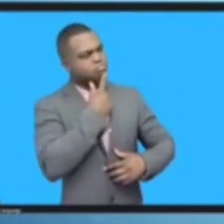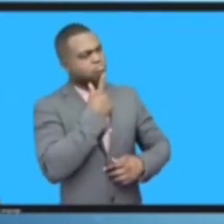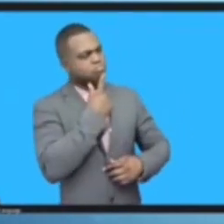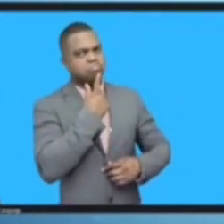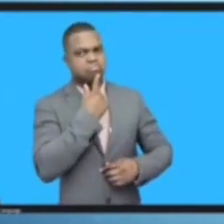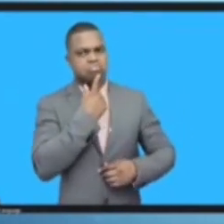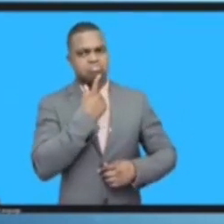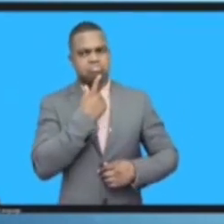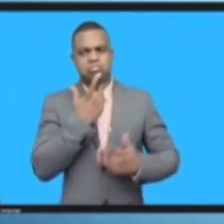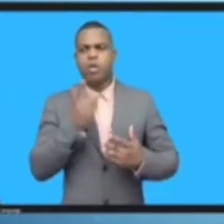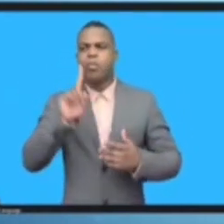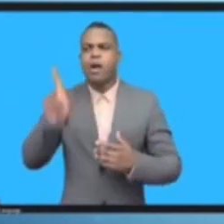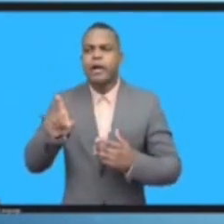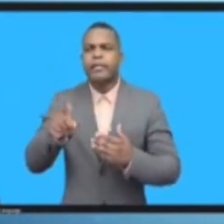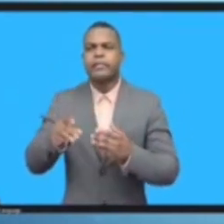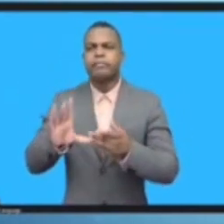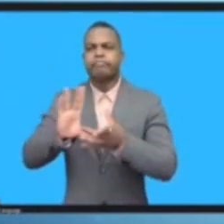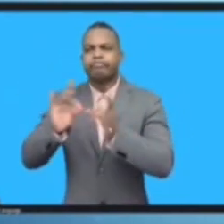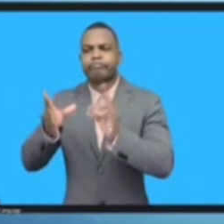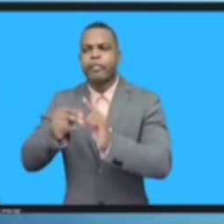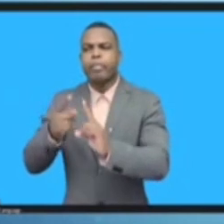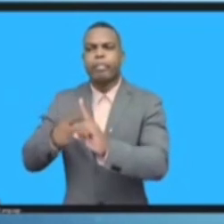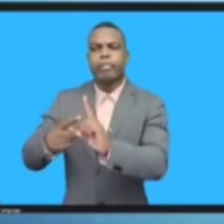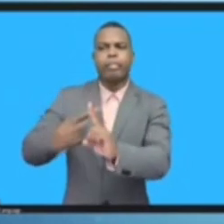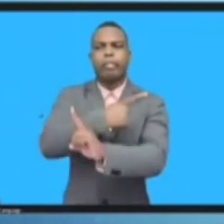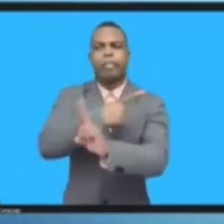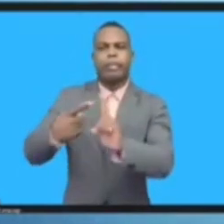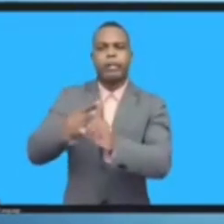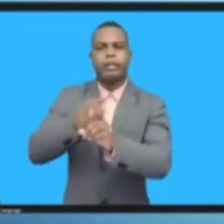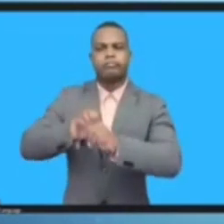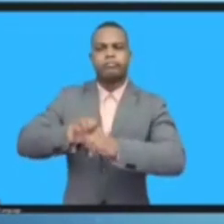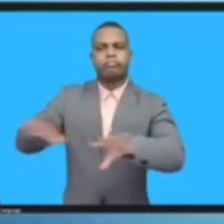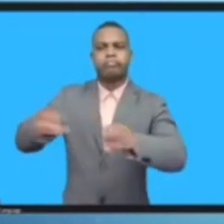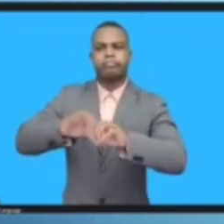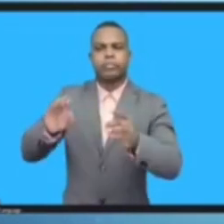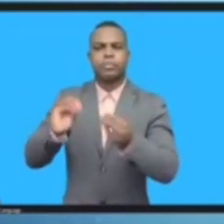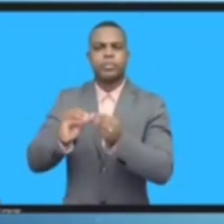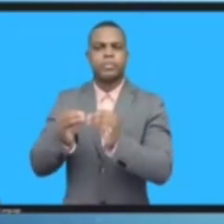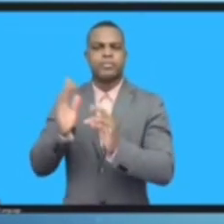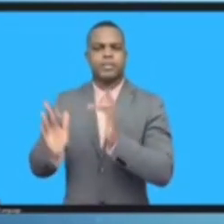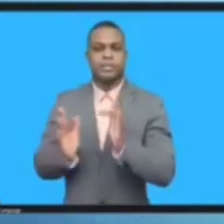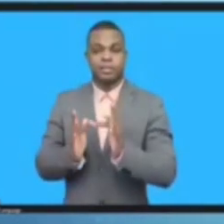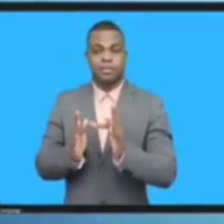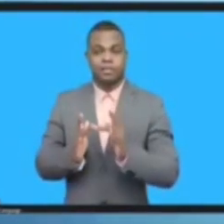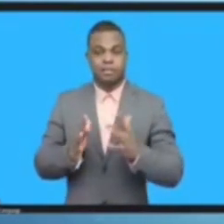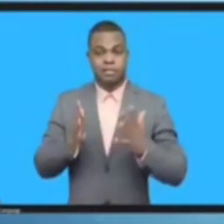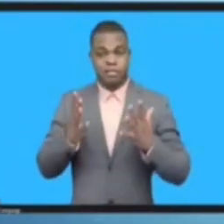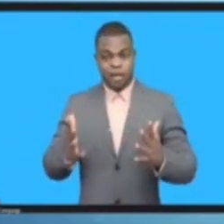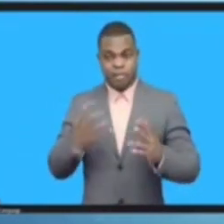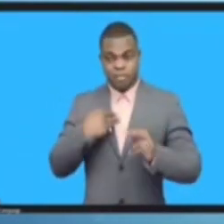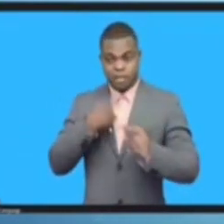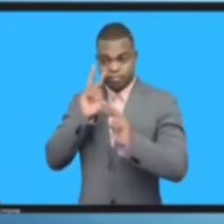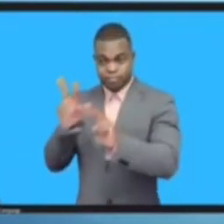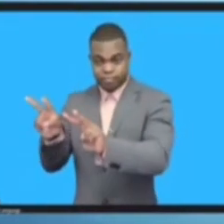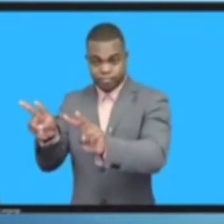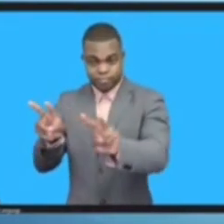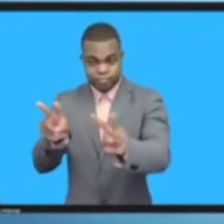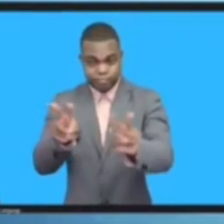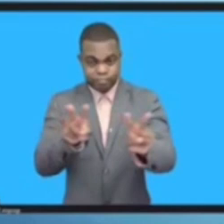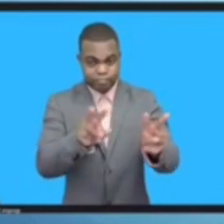aux informations erronées. Alors, permettez-moi de vous peindre un tableau plus positif de l'Internet, et sachez